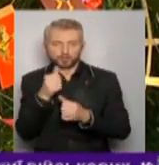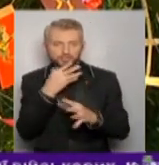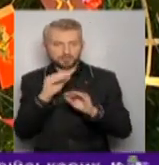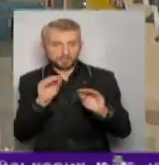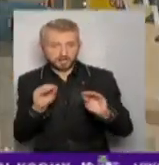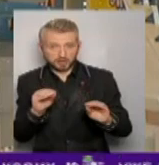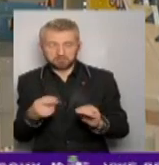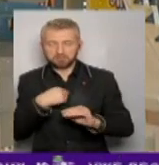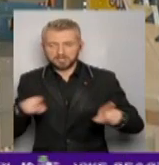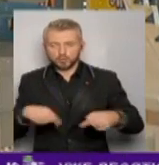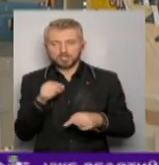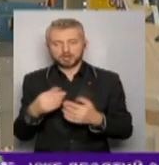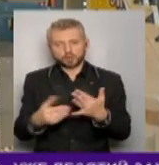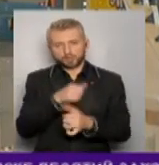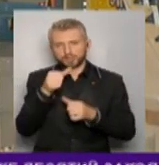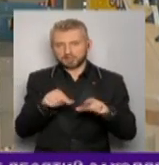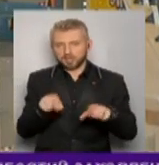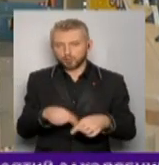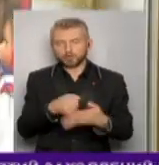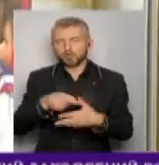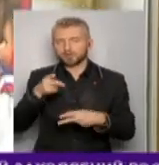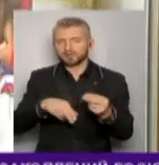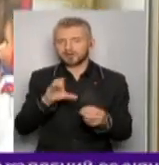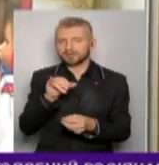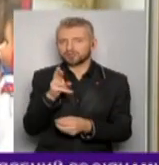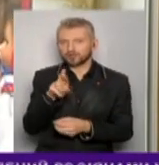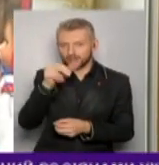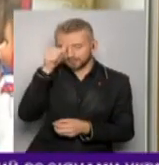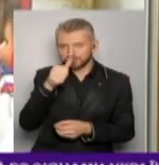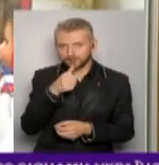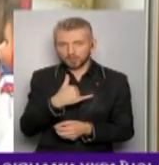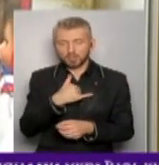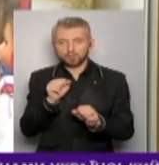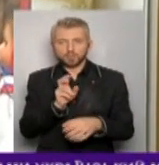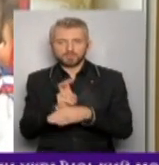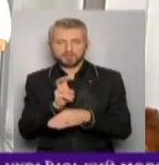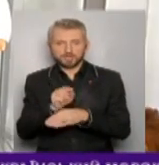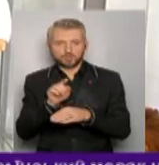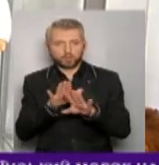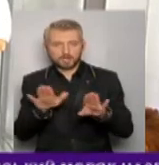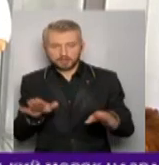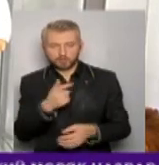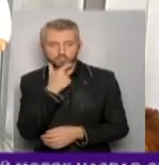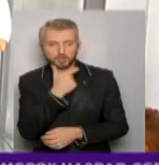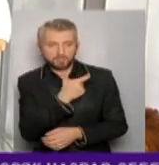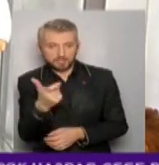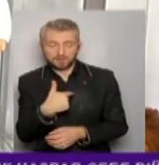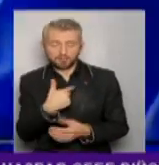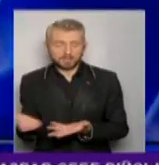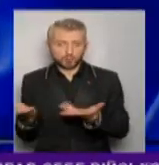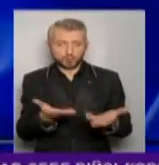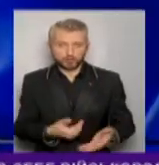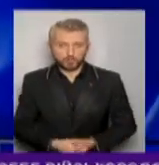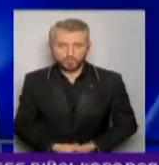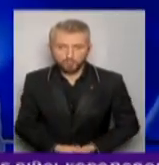І ми створили їм Новий рік також. До кінця січня у нас можна буде відвідати цю виставку, подивитися, ми запрошуємо.